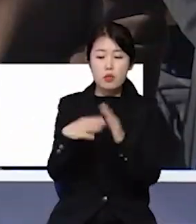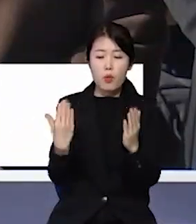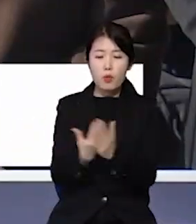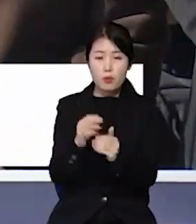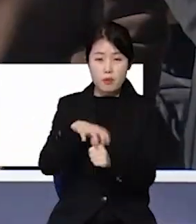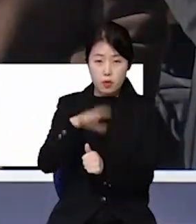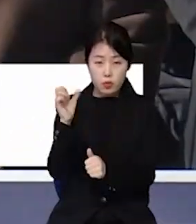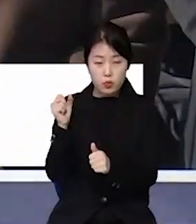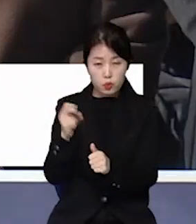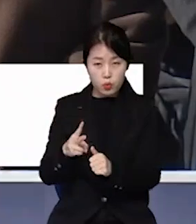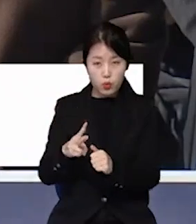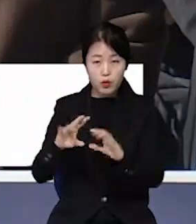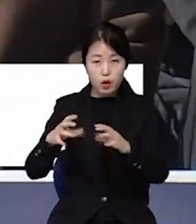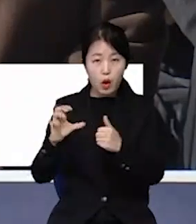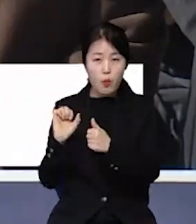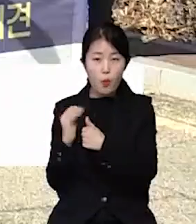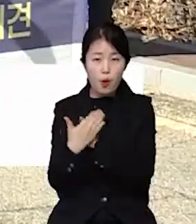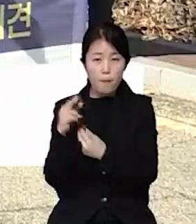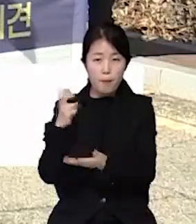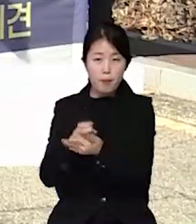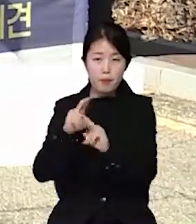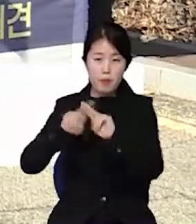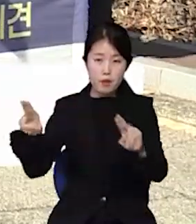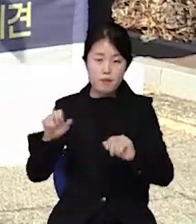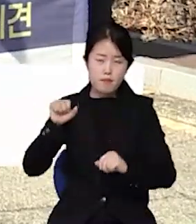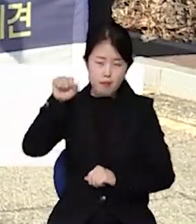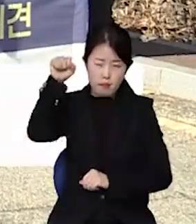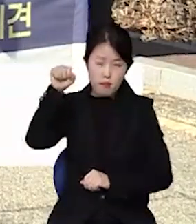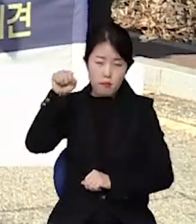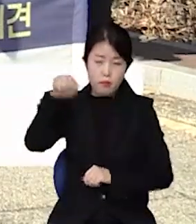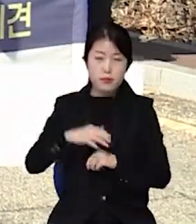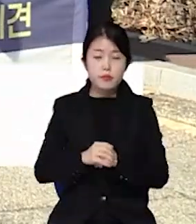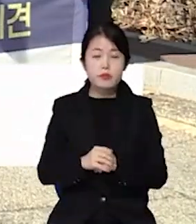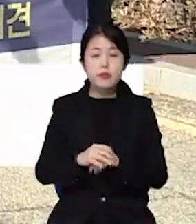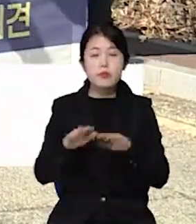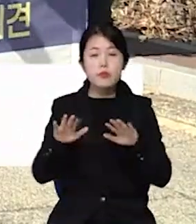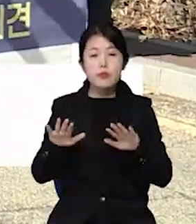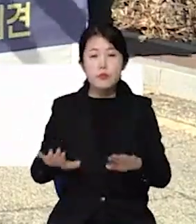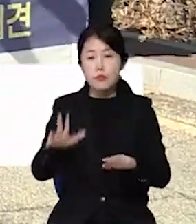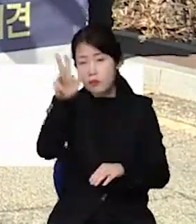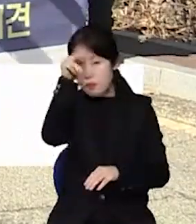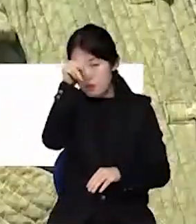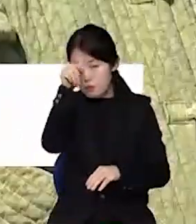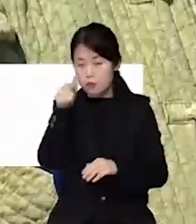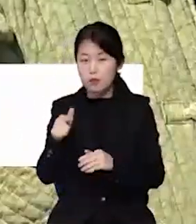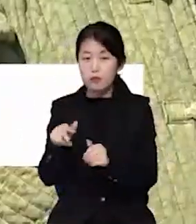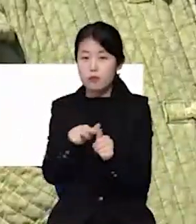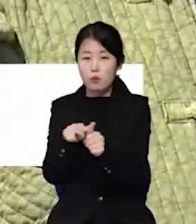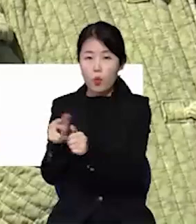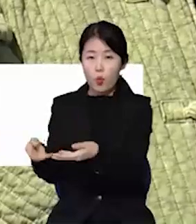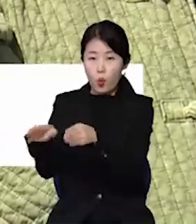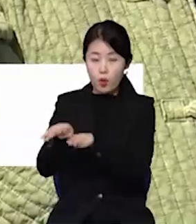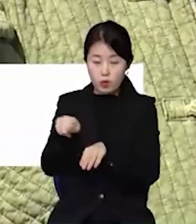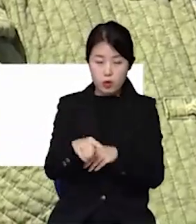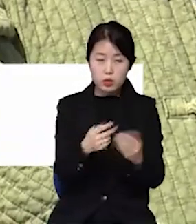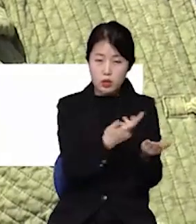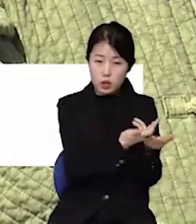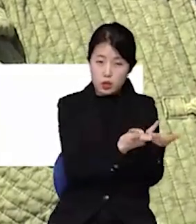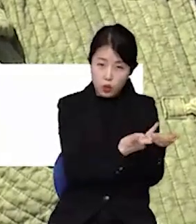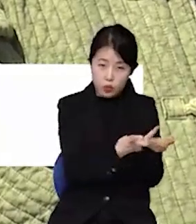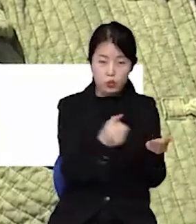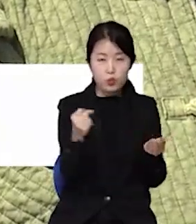석방하고 국가보안법을 폐지하라고 요구했습니다. 앞서 국정원과 경찰은 진보당 제주도당 위원장과